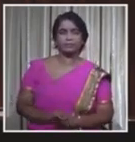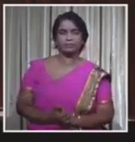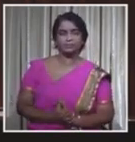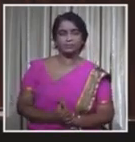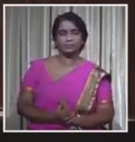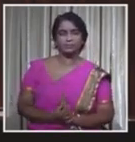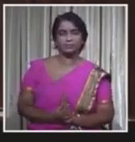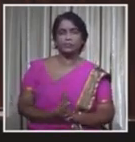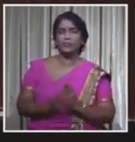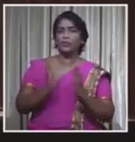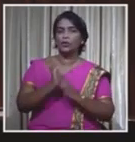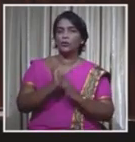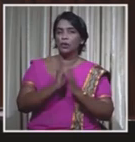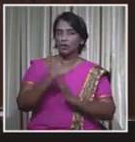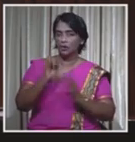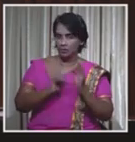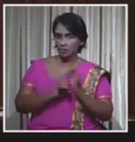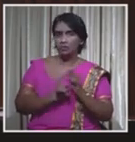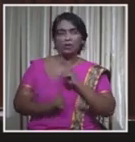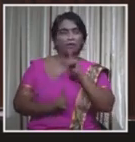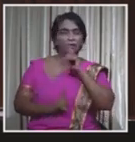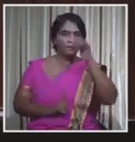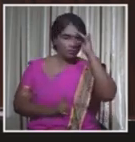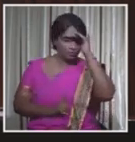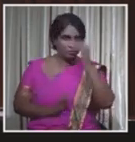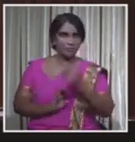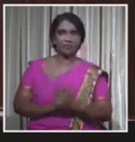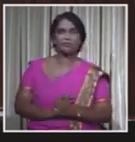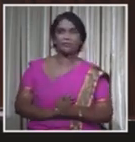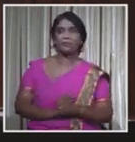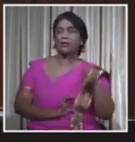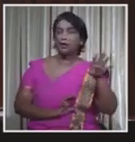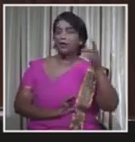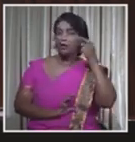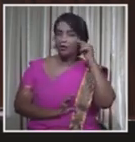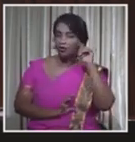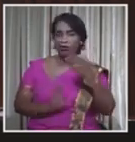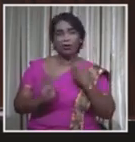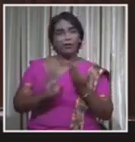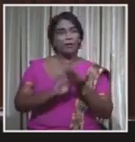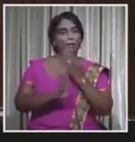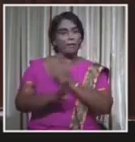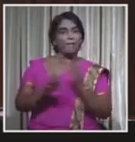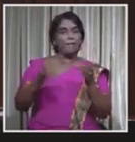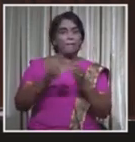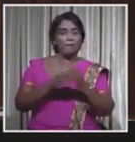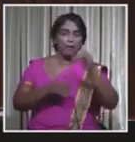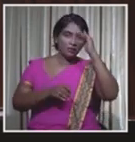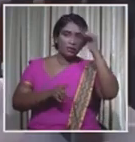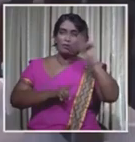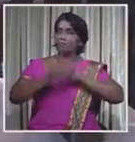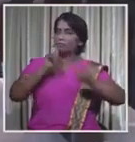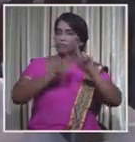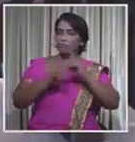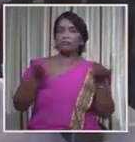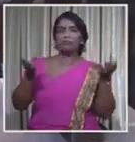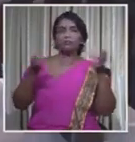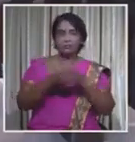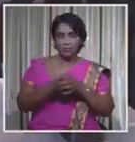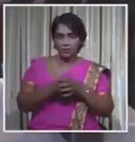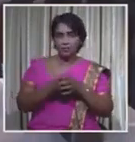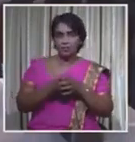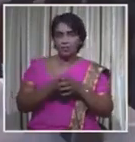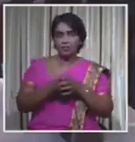ඔව් මුසාමිල් මන්තුමා. ඔව් කතානායකතුමනි මේ පිළිබඳව කලින් පක්ෂ නායක රැස්වීමකුත් කැඳවපු අවස්ථාවේ